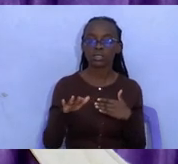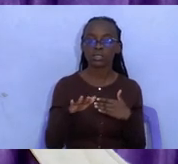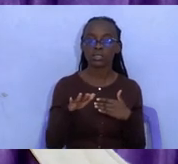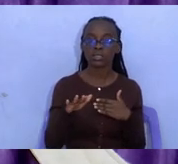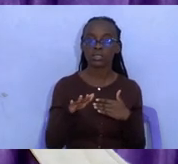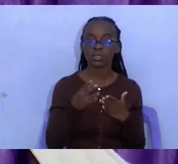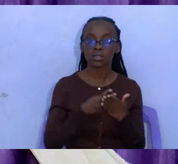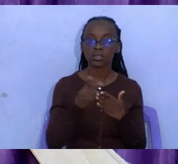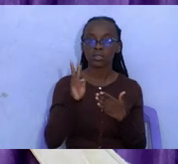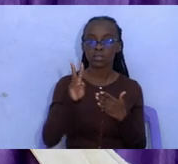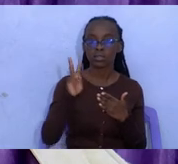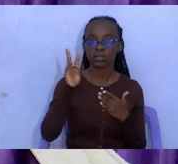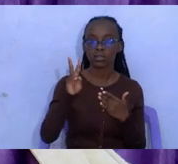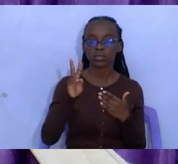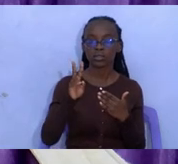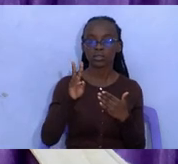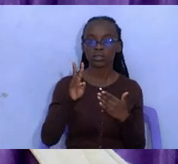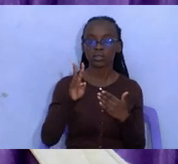Verse number 22, nataka kusoma hapo.